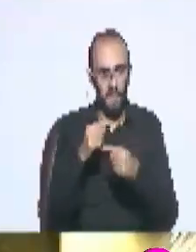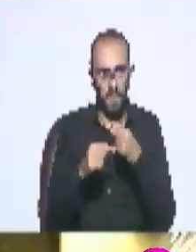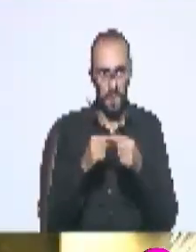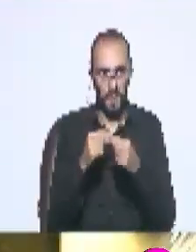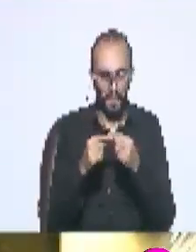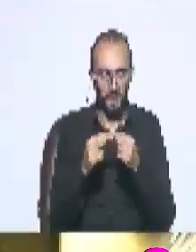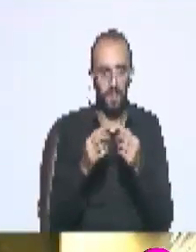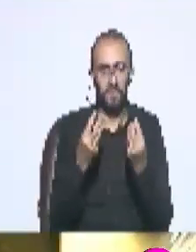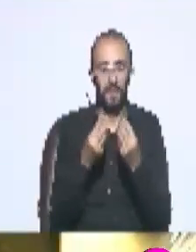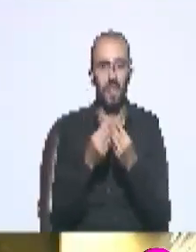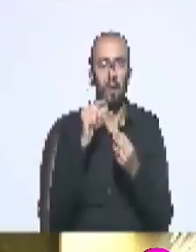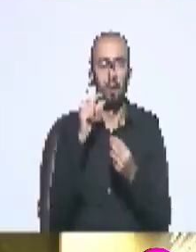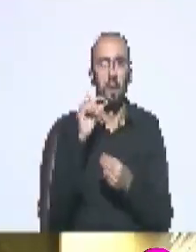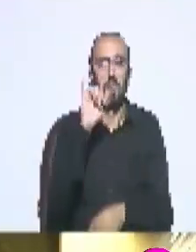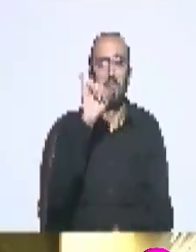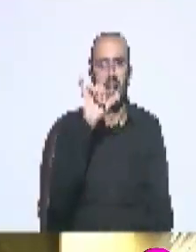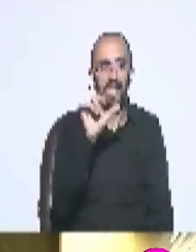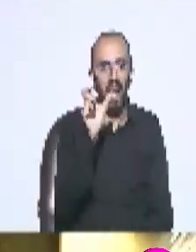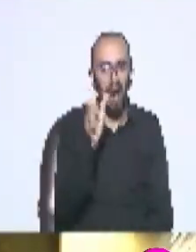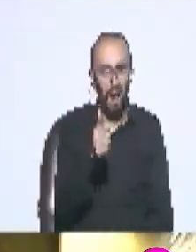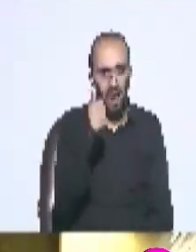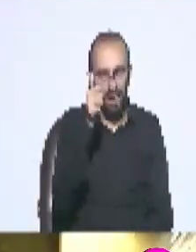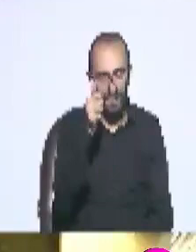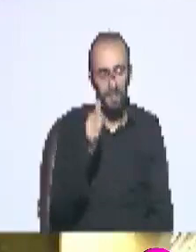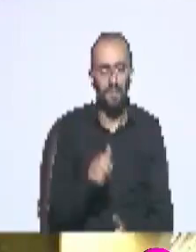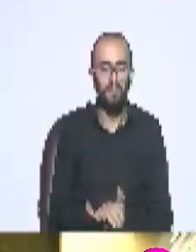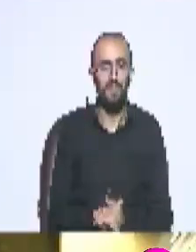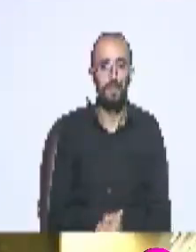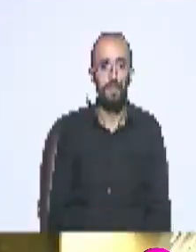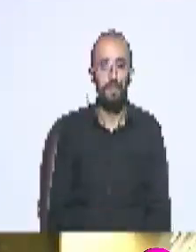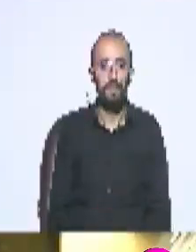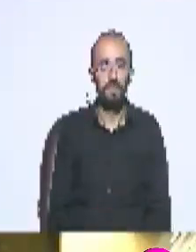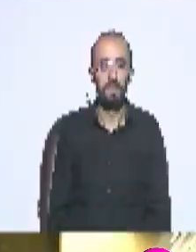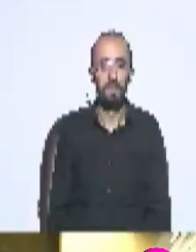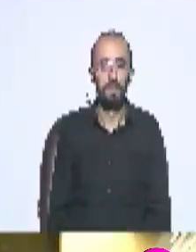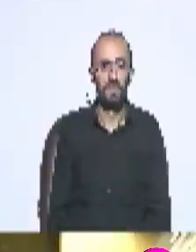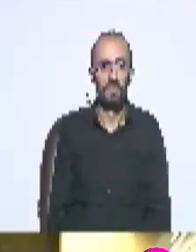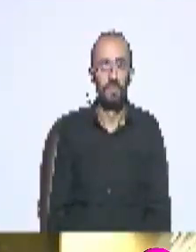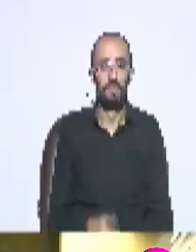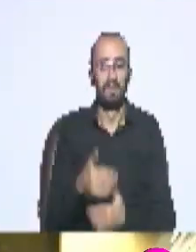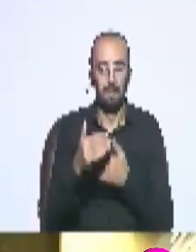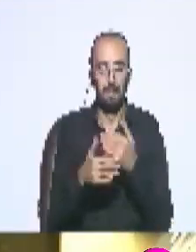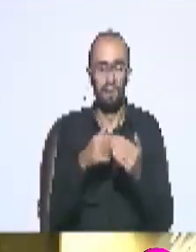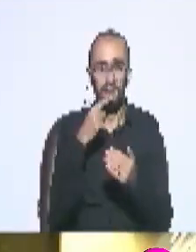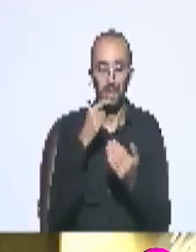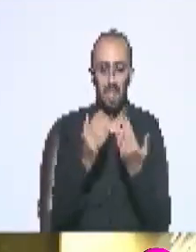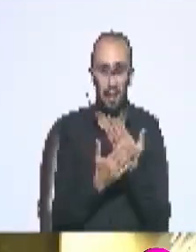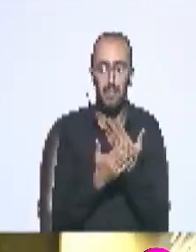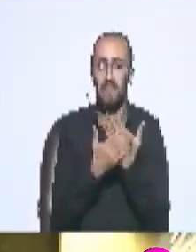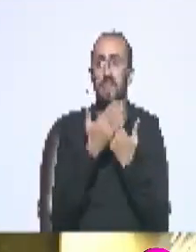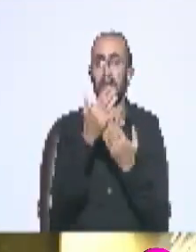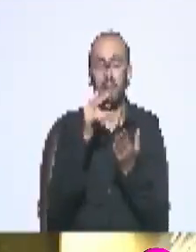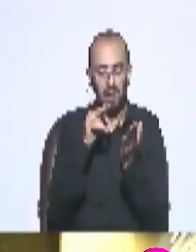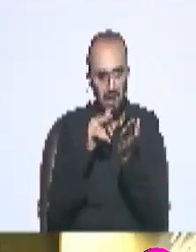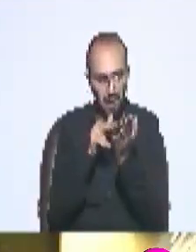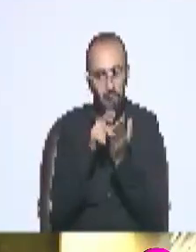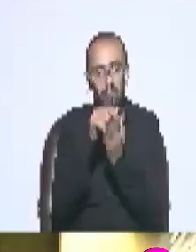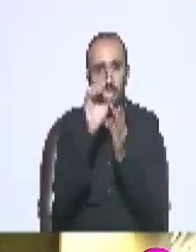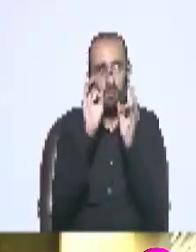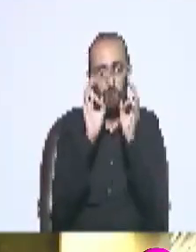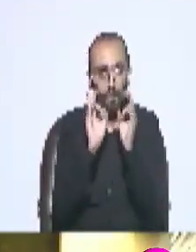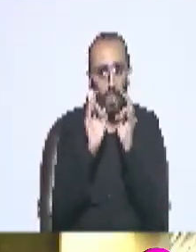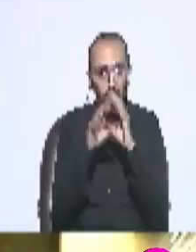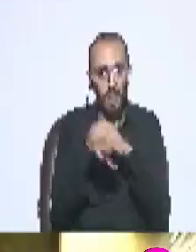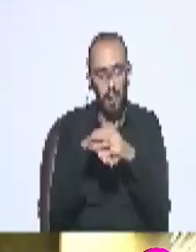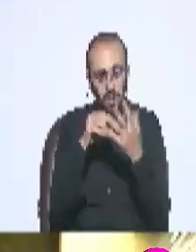حضرتك دكتور مينا جورج سمير منورنا النهارده نتكلم بقى عن ازاي ان احنا في بدايه كده السنه الجديده نمشي على نقط معينه